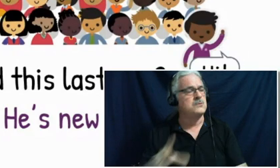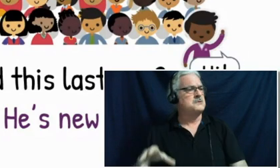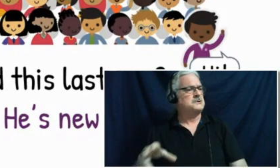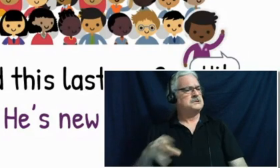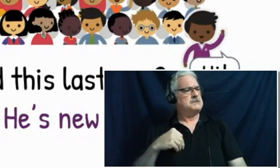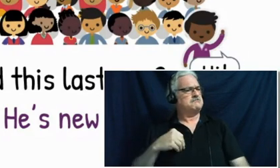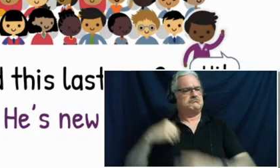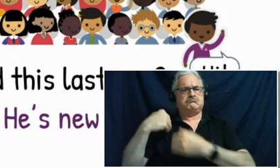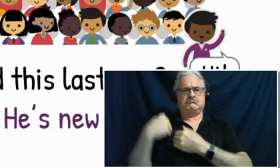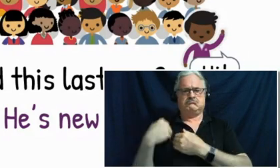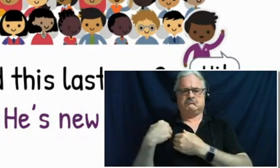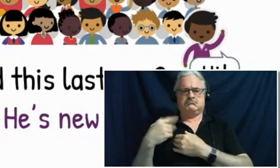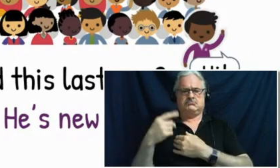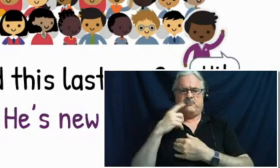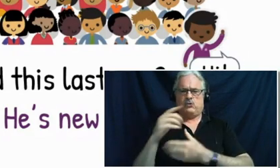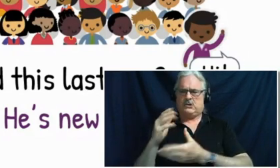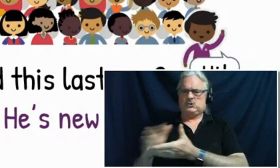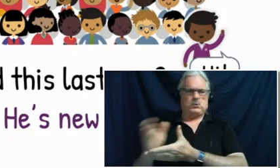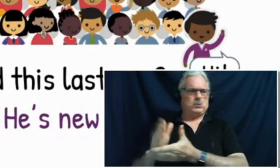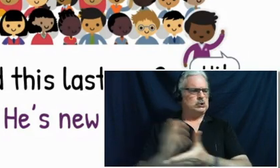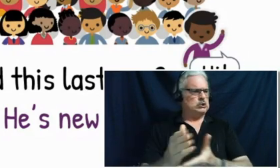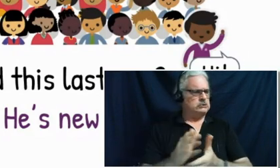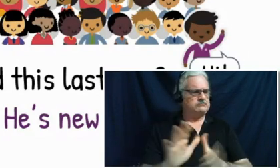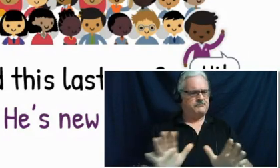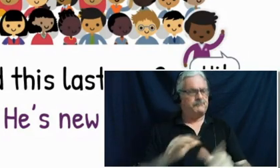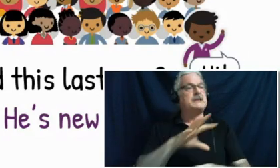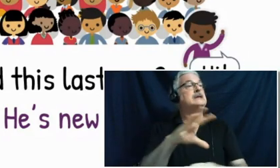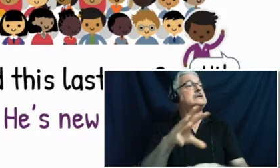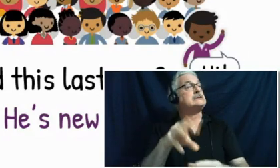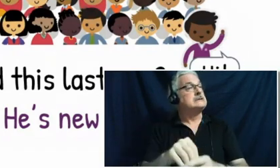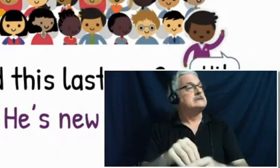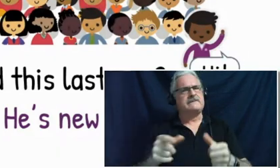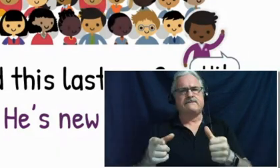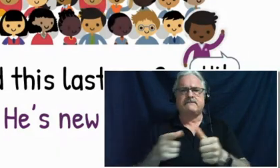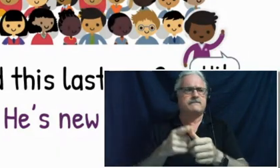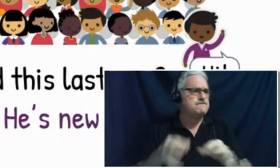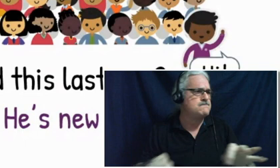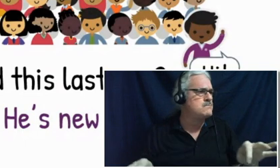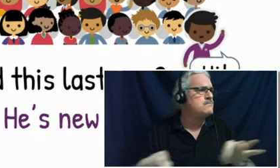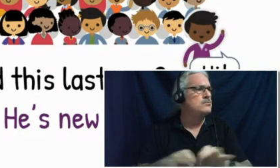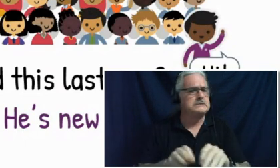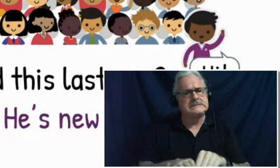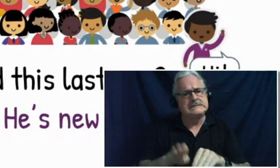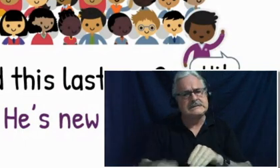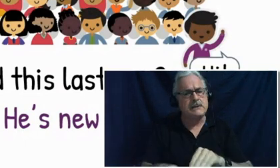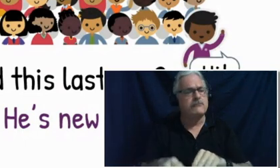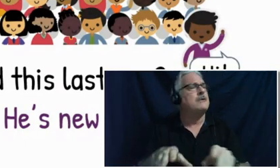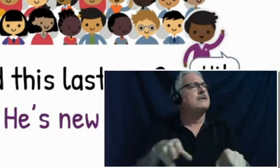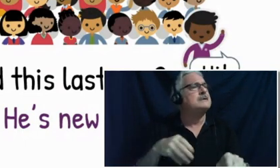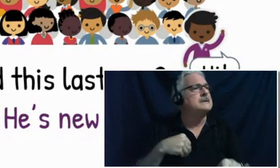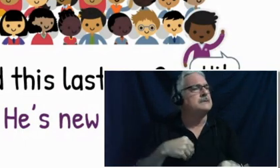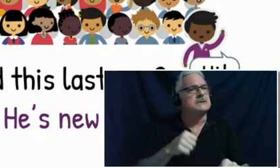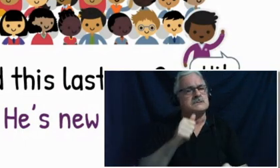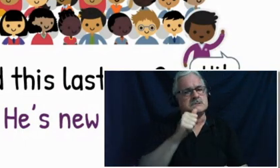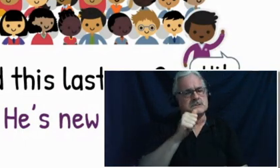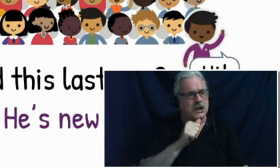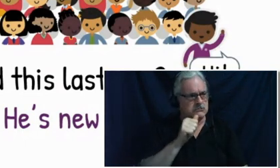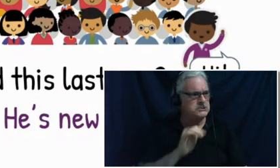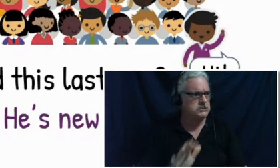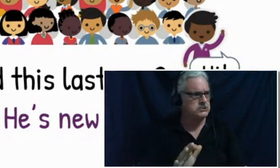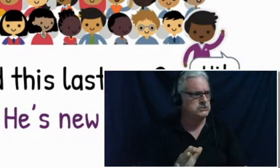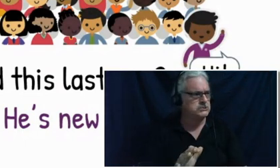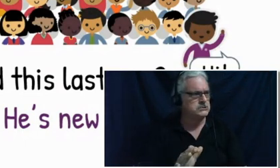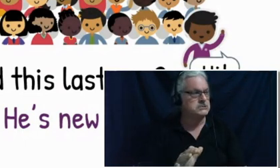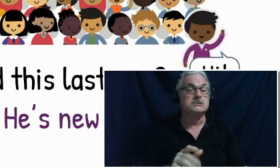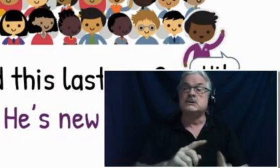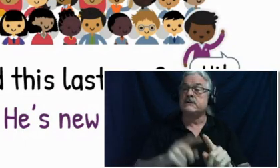ces mécanismes qui excluent certaines personnes. L'inclusion dans l'éducation est un élément clé pour construire des sociétés inclusives, soudées et